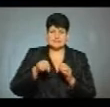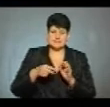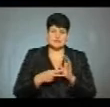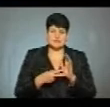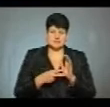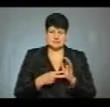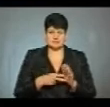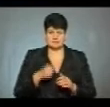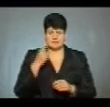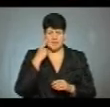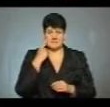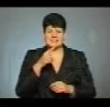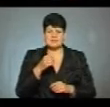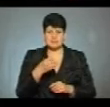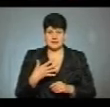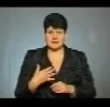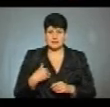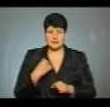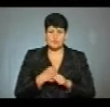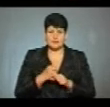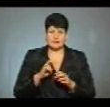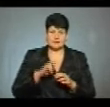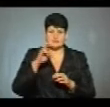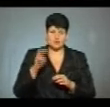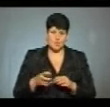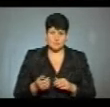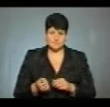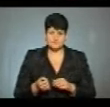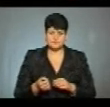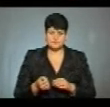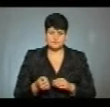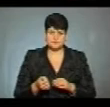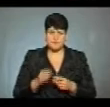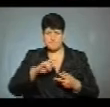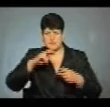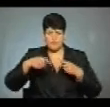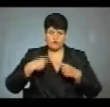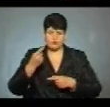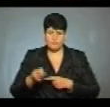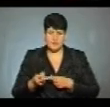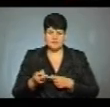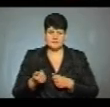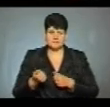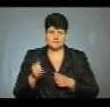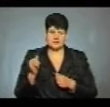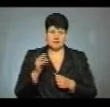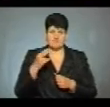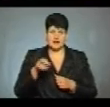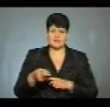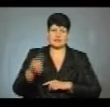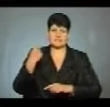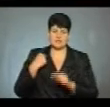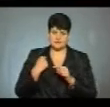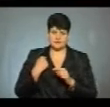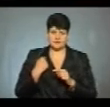балів з 15. Я робила наскок маховим боком, переворот вперед, темпове, і фляк назад. Робила